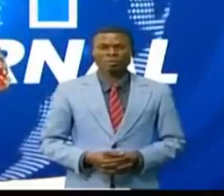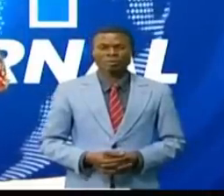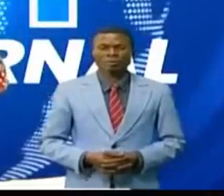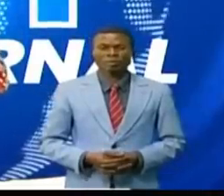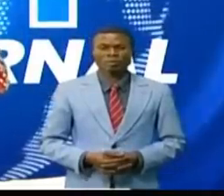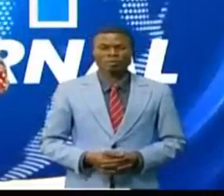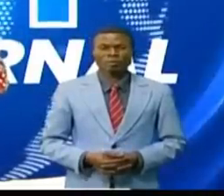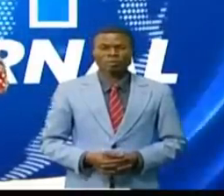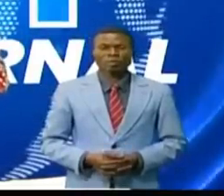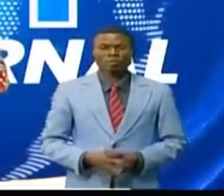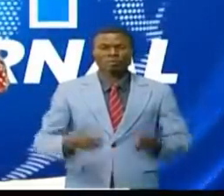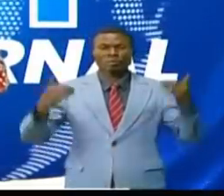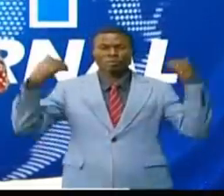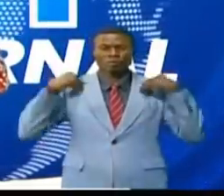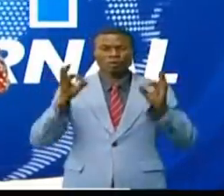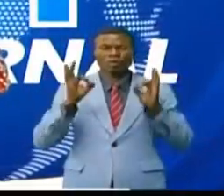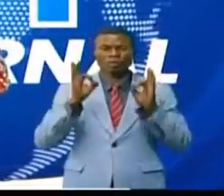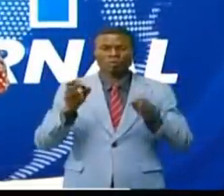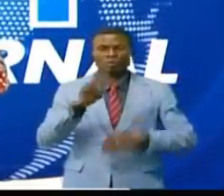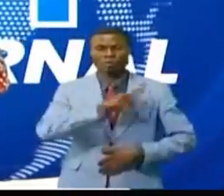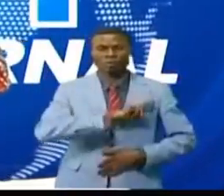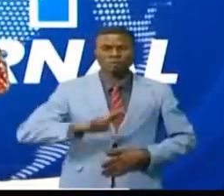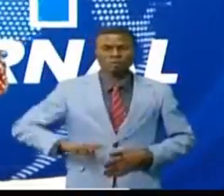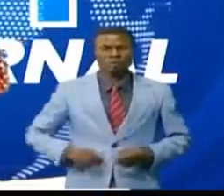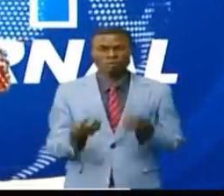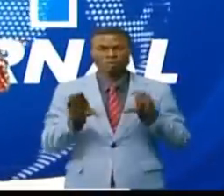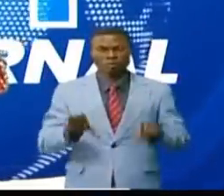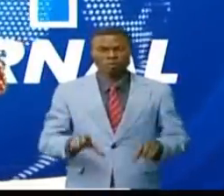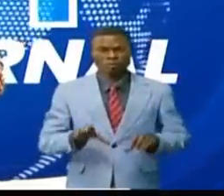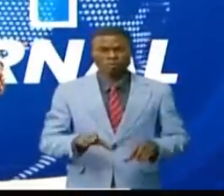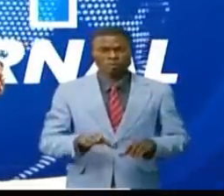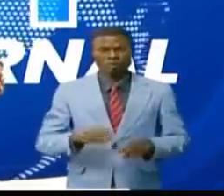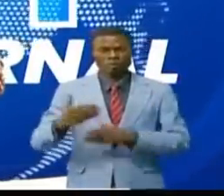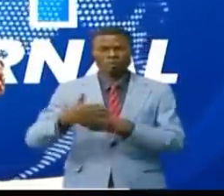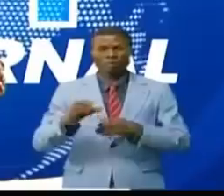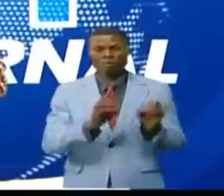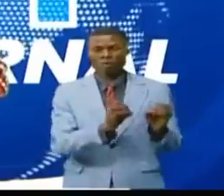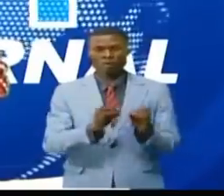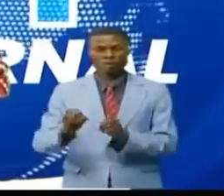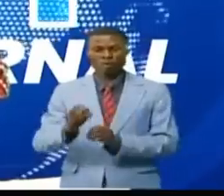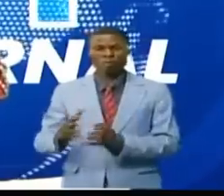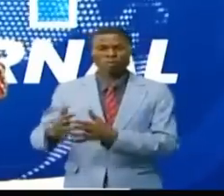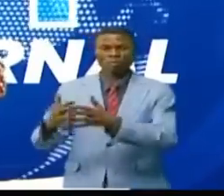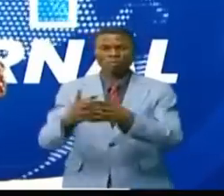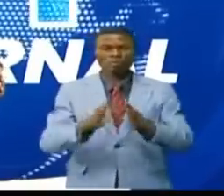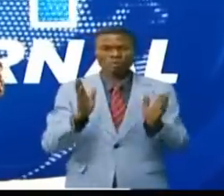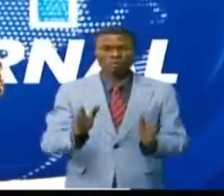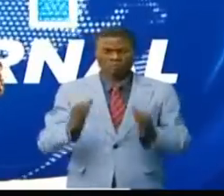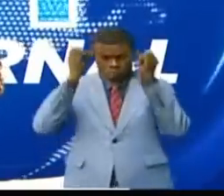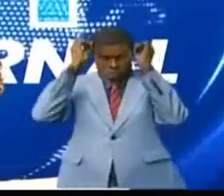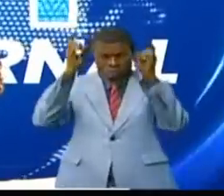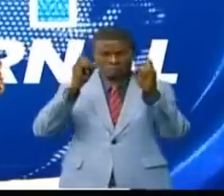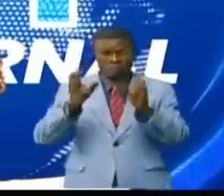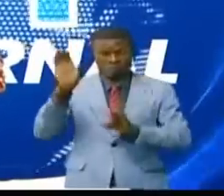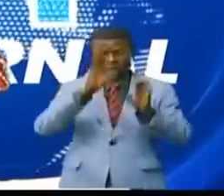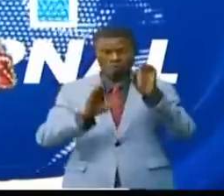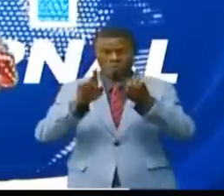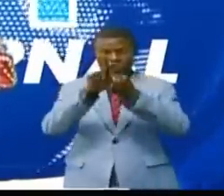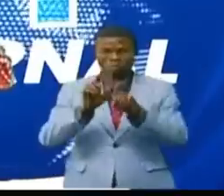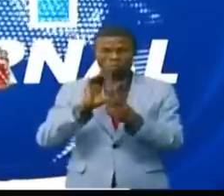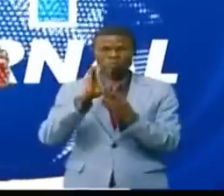La nouvelle déléguée permanente de la République démocratique du Congo auprès de l'Organisation des Nations Unies pour l'éducation, la science et la